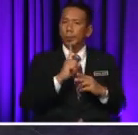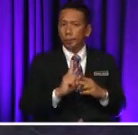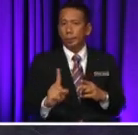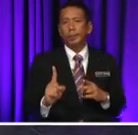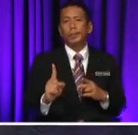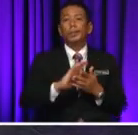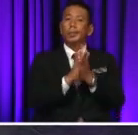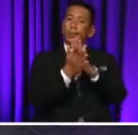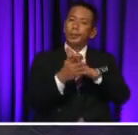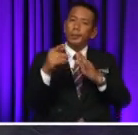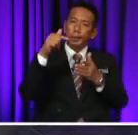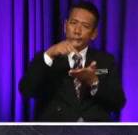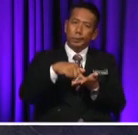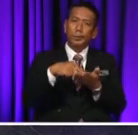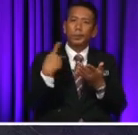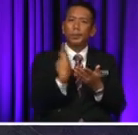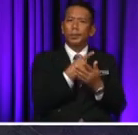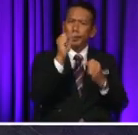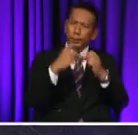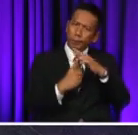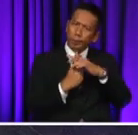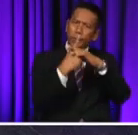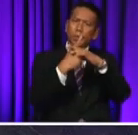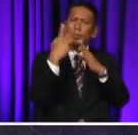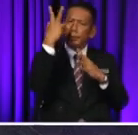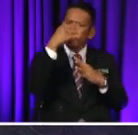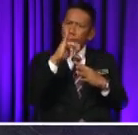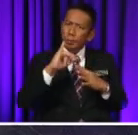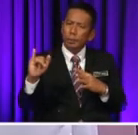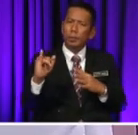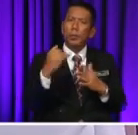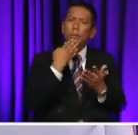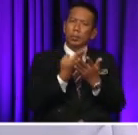Jadi di sinilah kita enggak muncul kan Betapa cantik